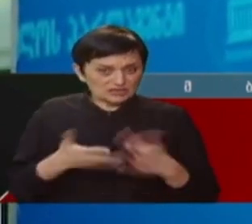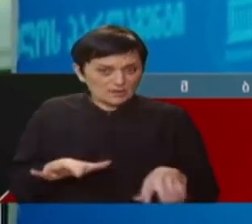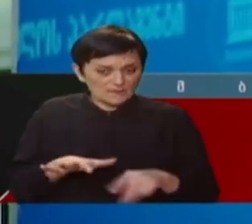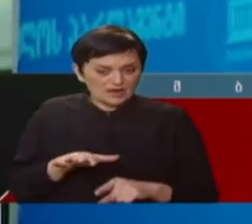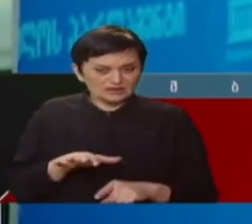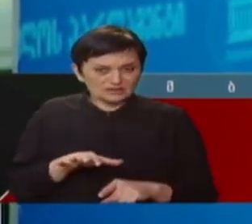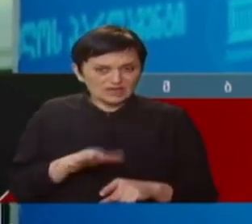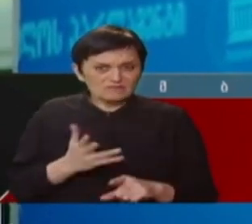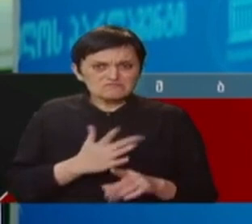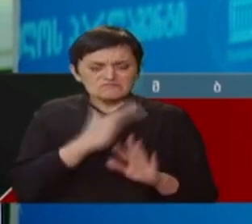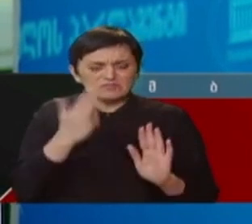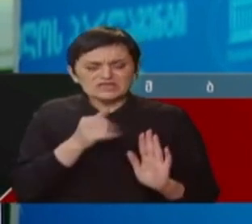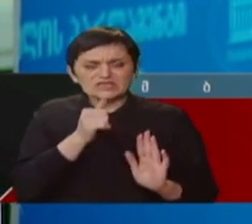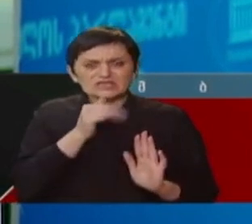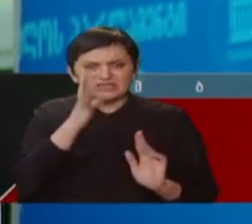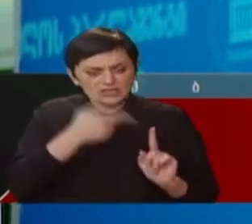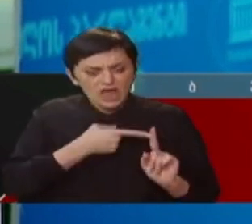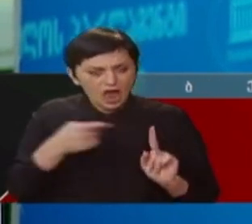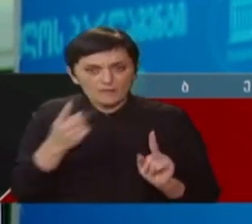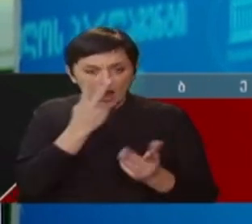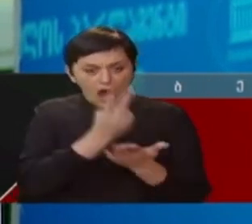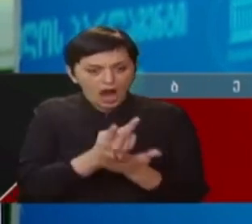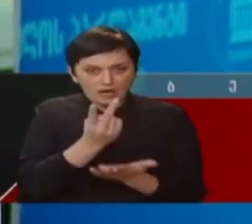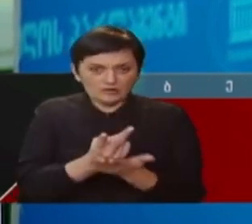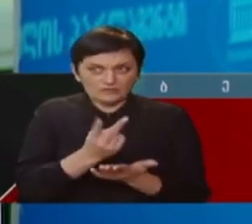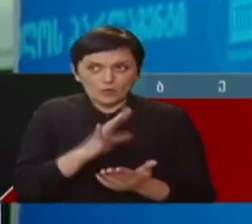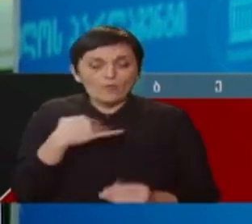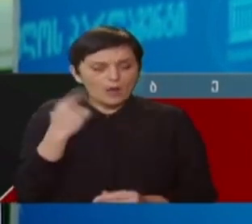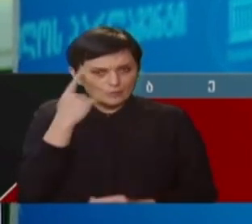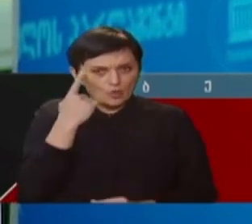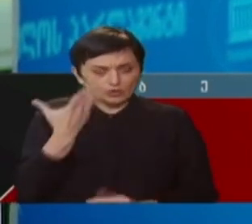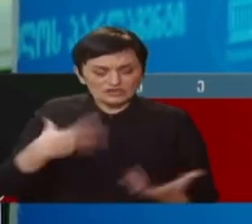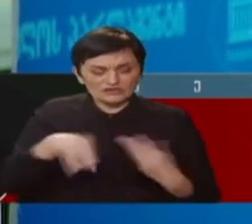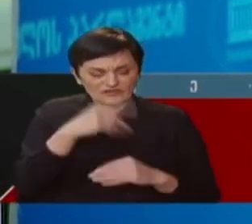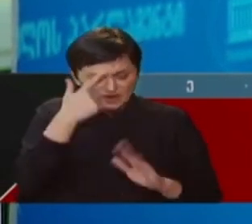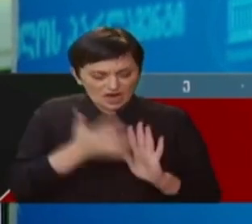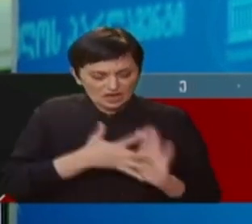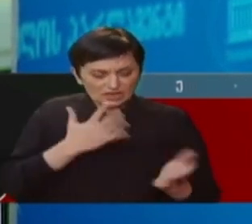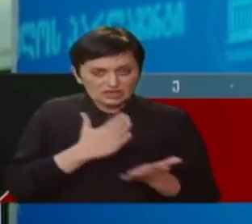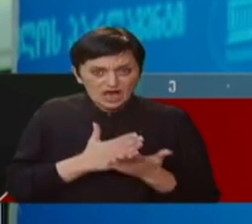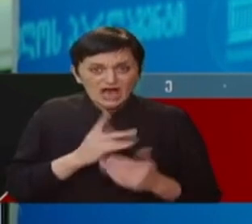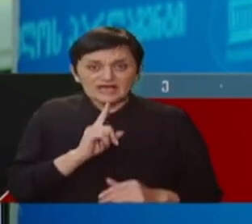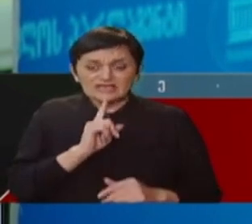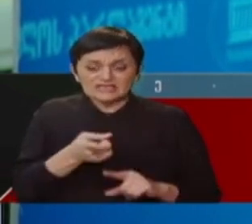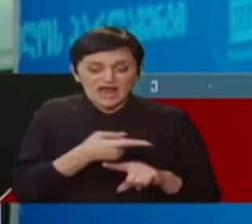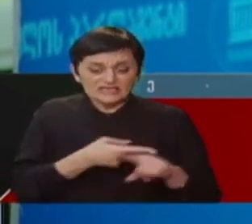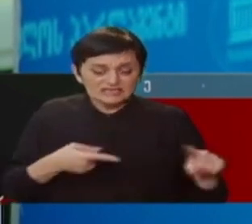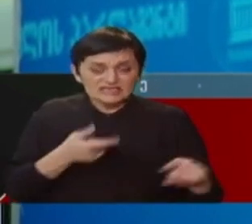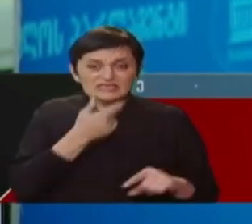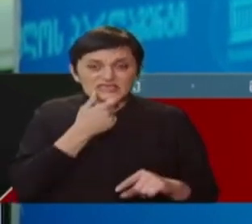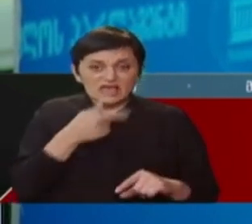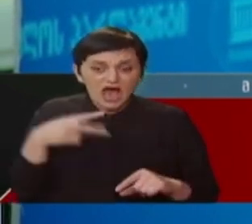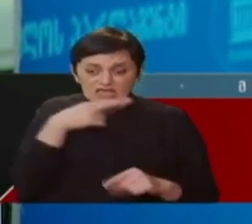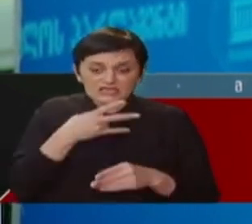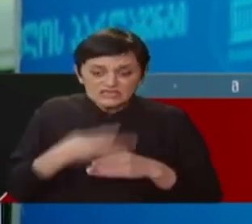არ აფთელი რაღაცა წლების განმავლობაში არ ვაყურებინოთ, იმიტომ რომ მე მგონი ყველასთვის გასაგებია, რომ მიხეილ სააკაშვილს წელწადნახევრის განმავლობაში რომელიმე წამალდეს,